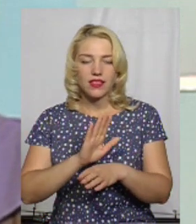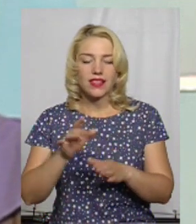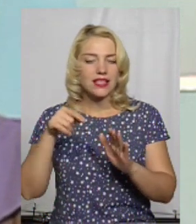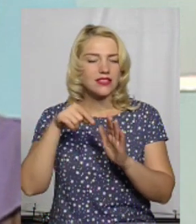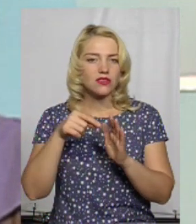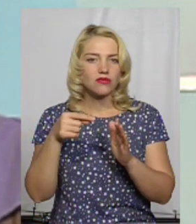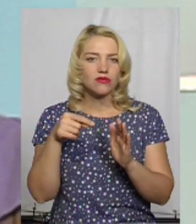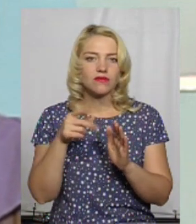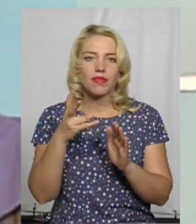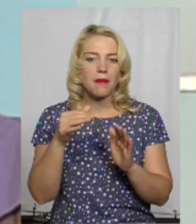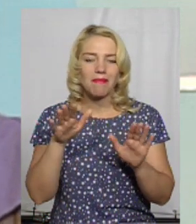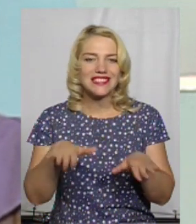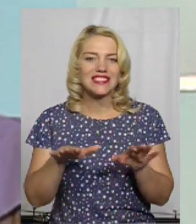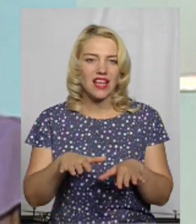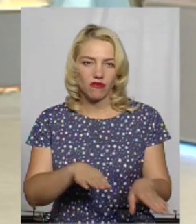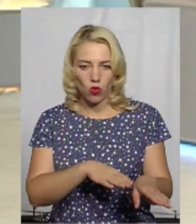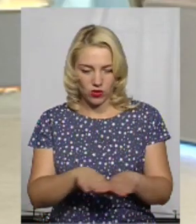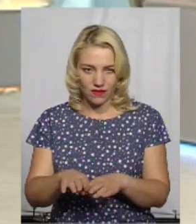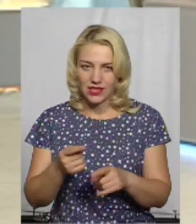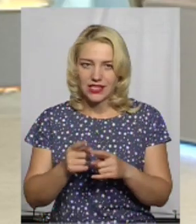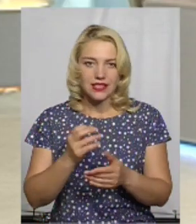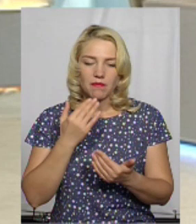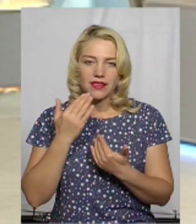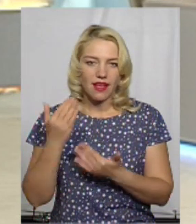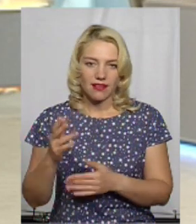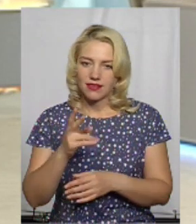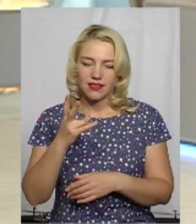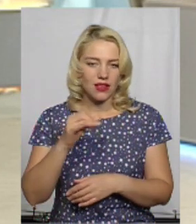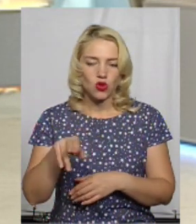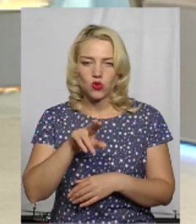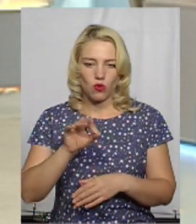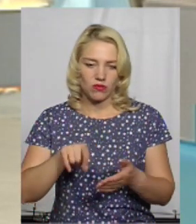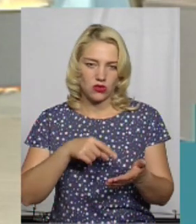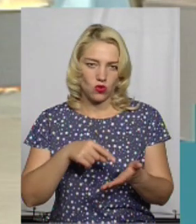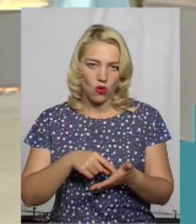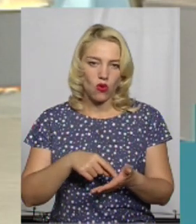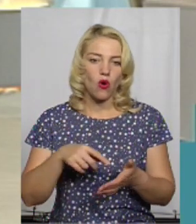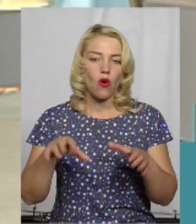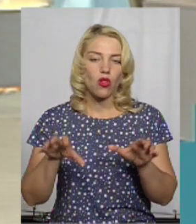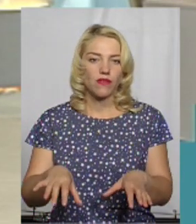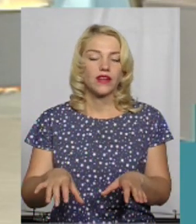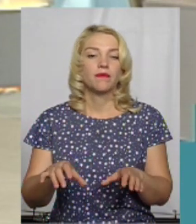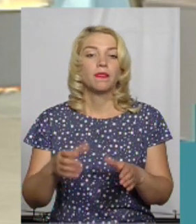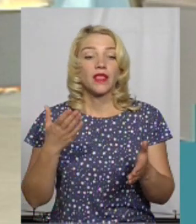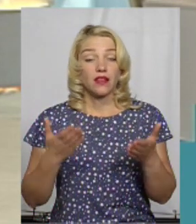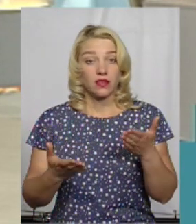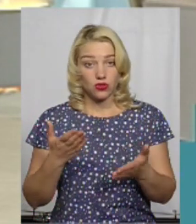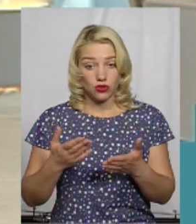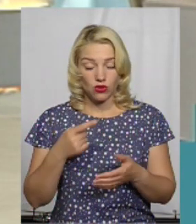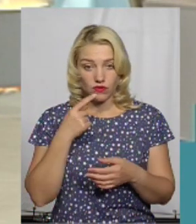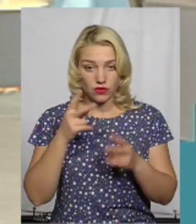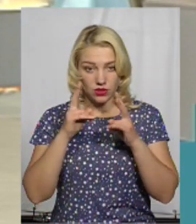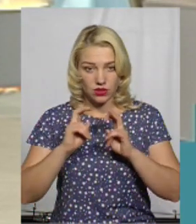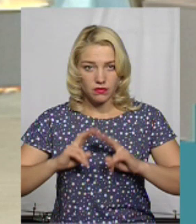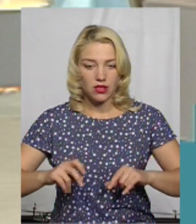зовсім місцевого рівня, це петиція не до міського голови, якщо би так брати по ходу. Тому що